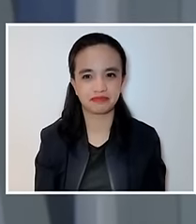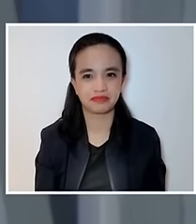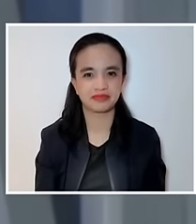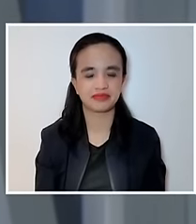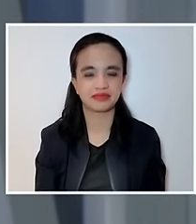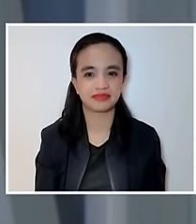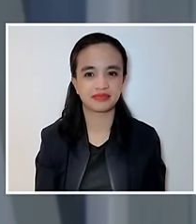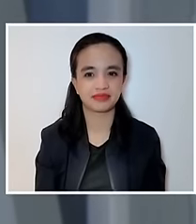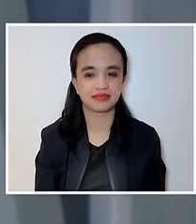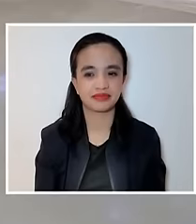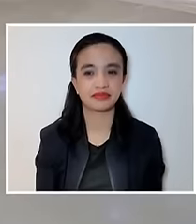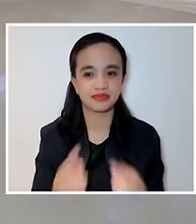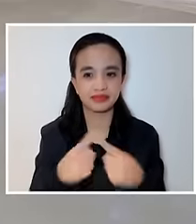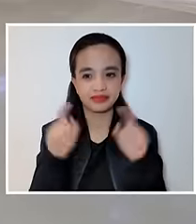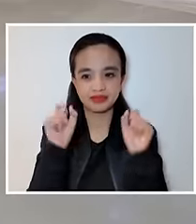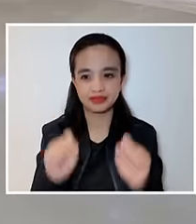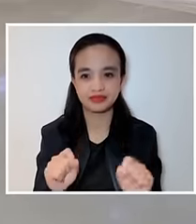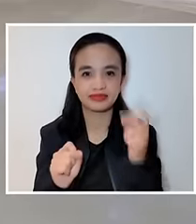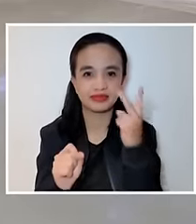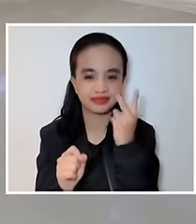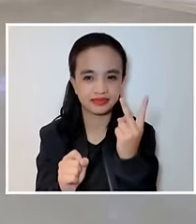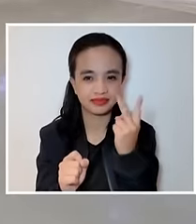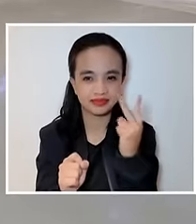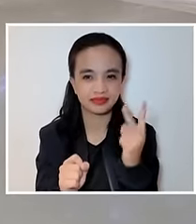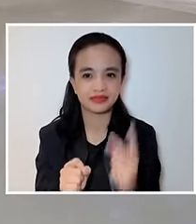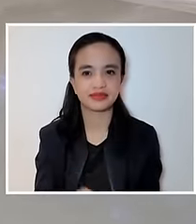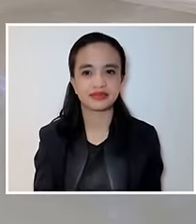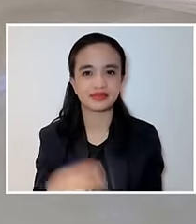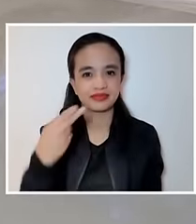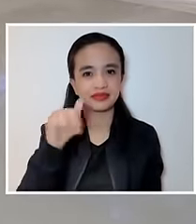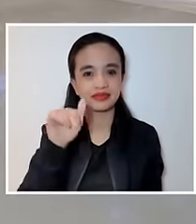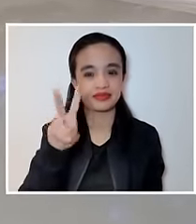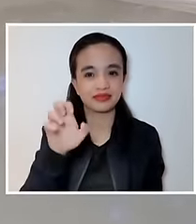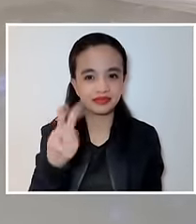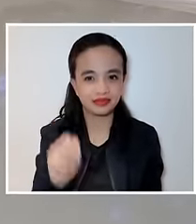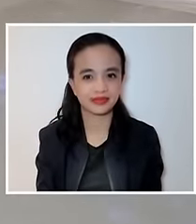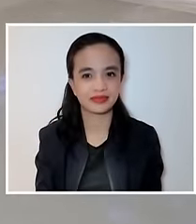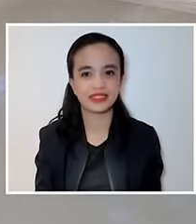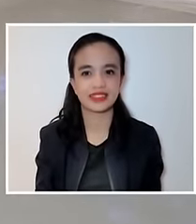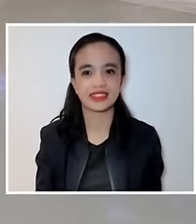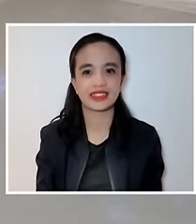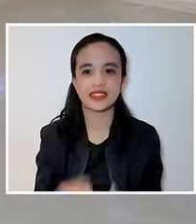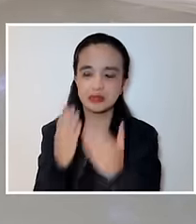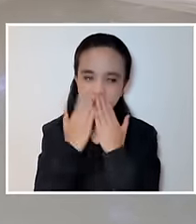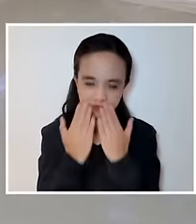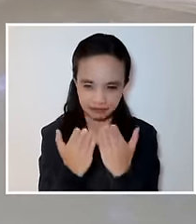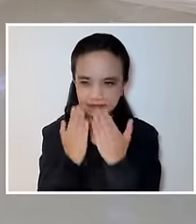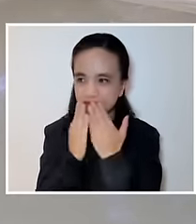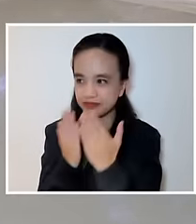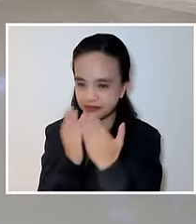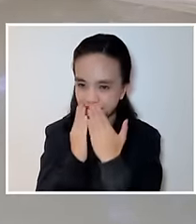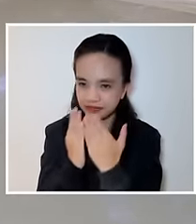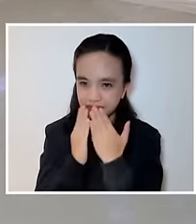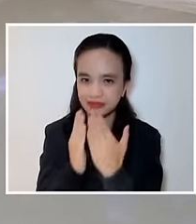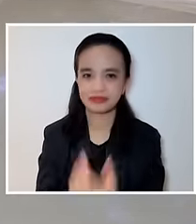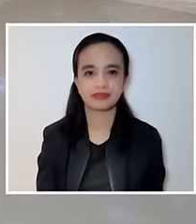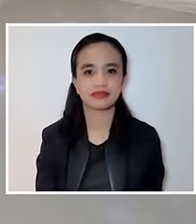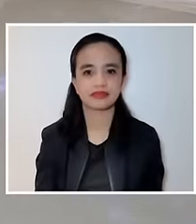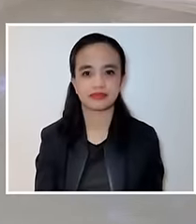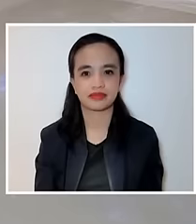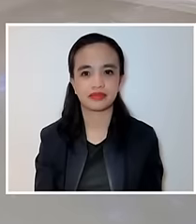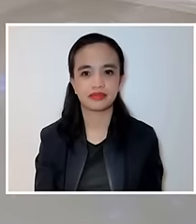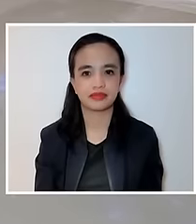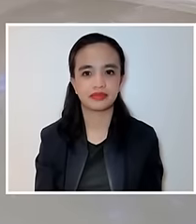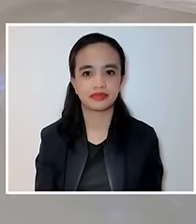Pero, kita mo naman. Heaven. Heaven. Heaven. Heaven. You look just like Heaven. Salamat, maraming salamat. Okay. So, ang